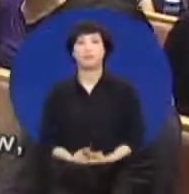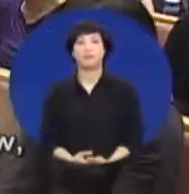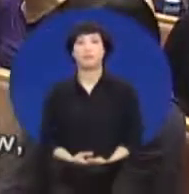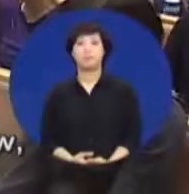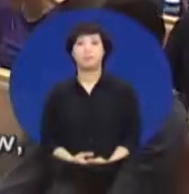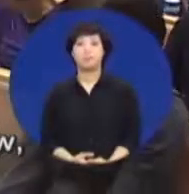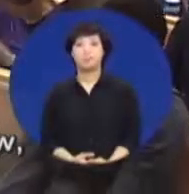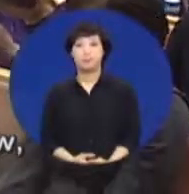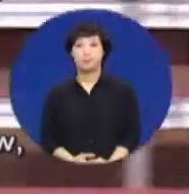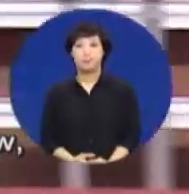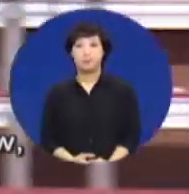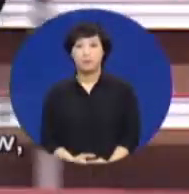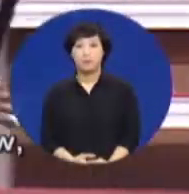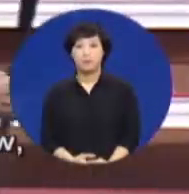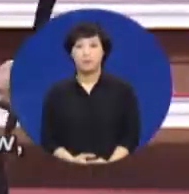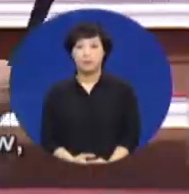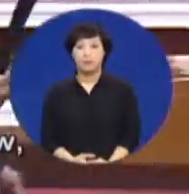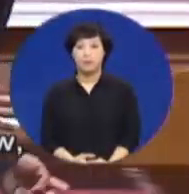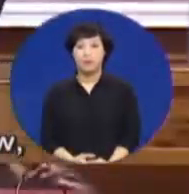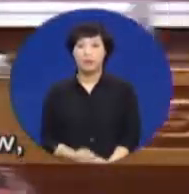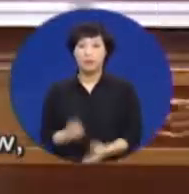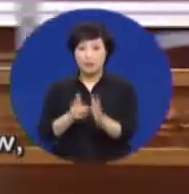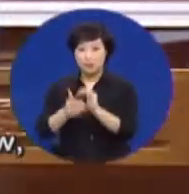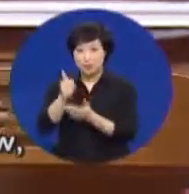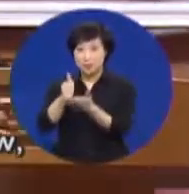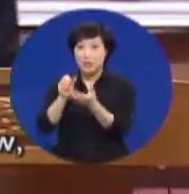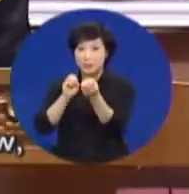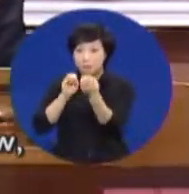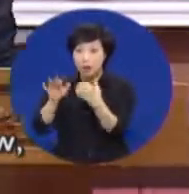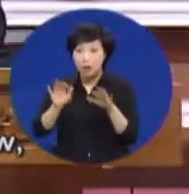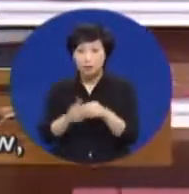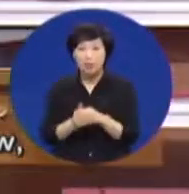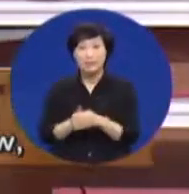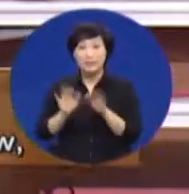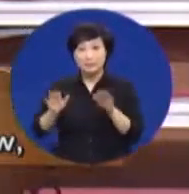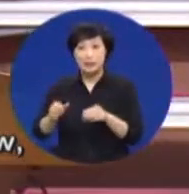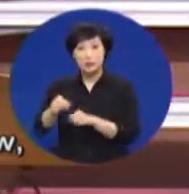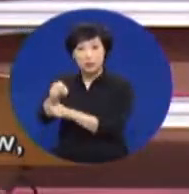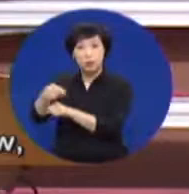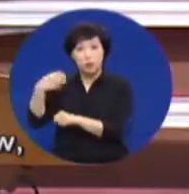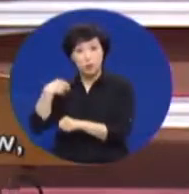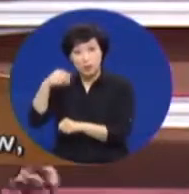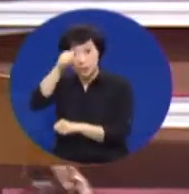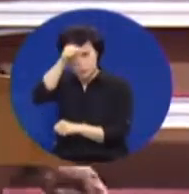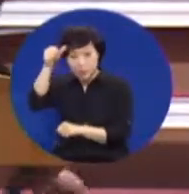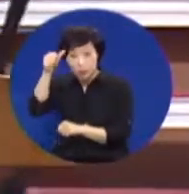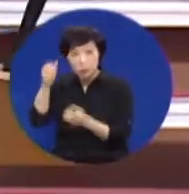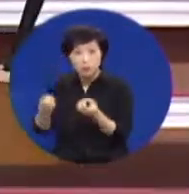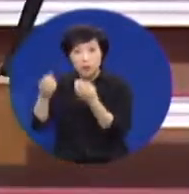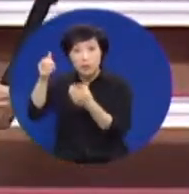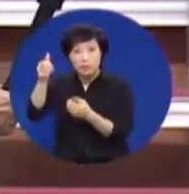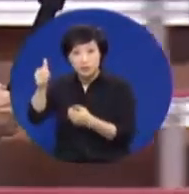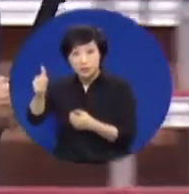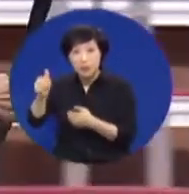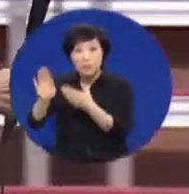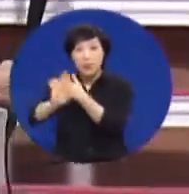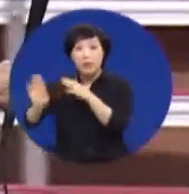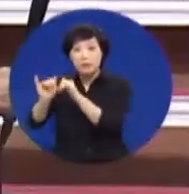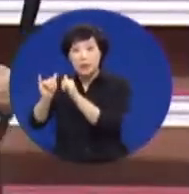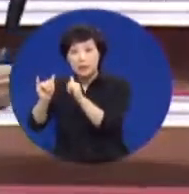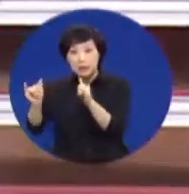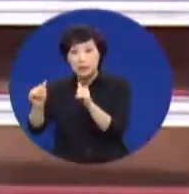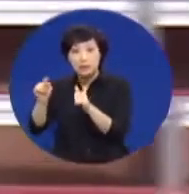회개시키러 왔다. 그렇게 말을 해도 서기관 장로, 제사장,